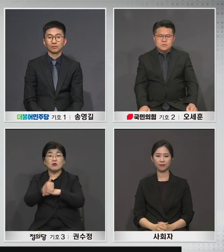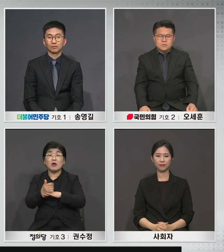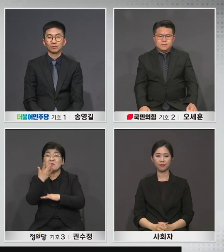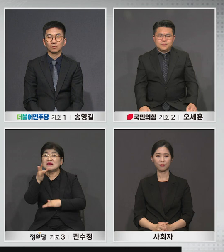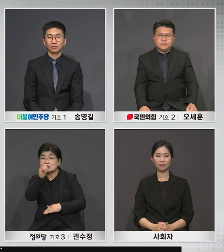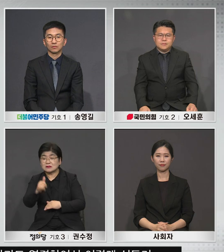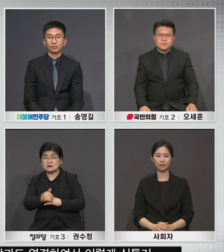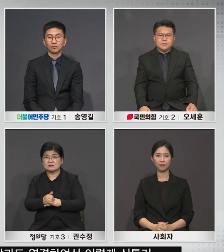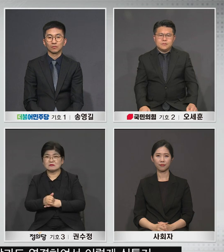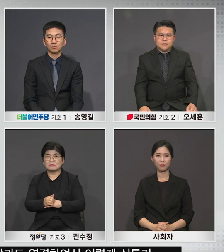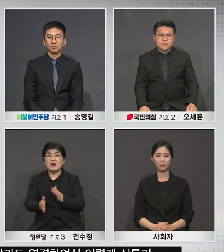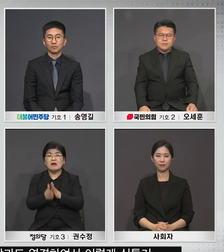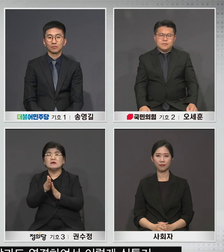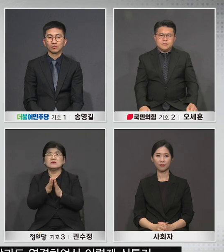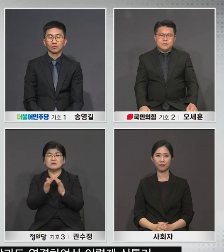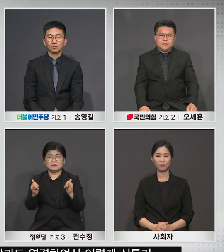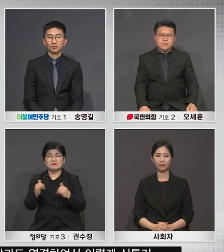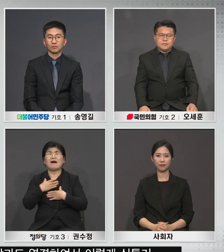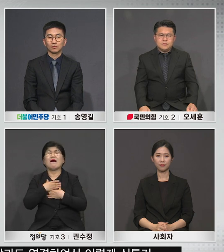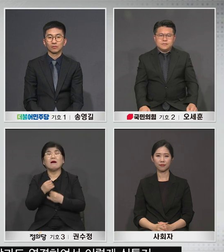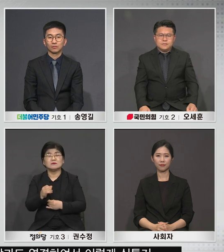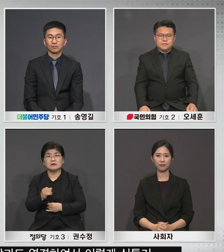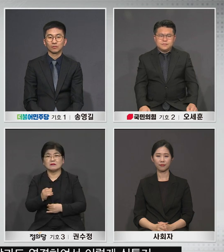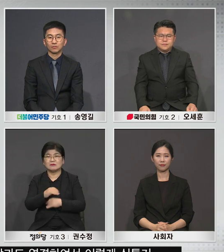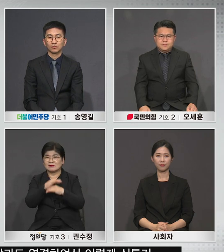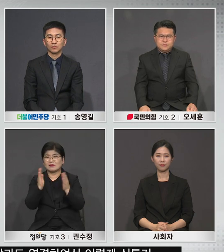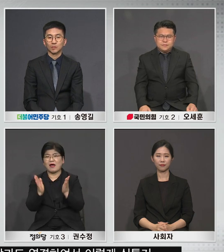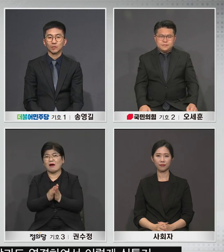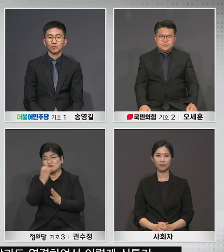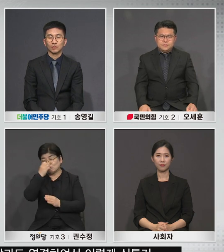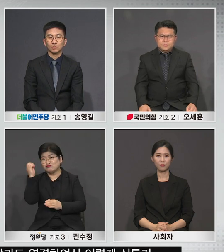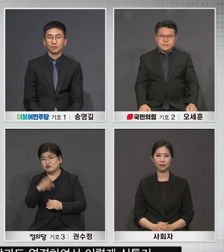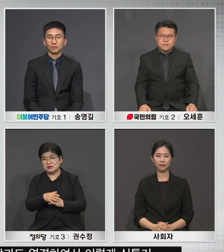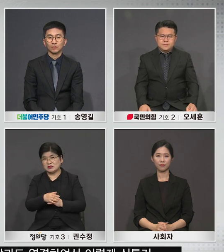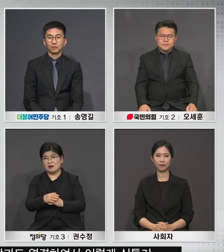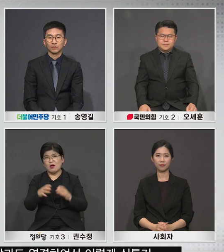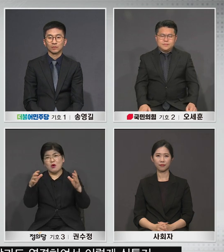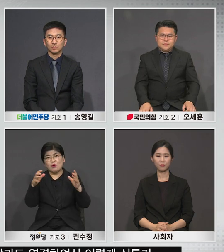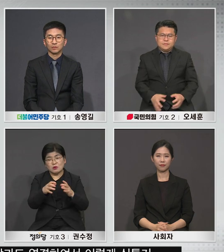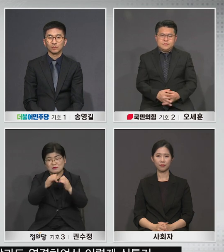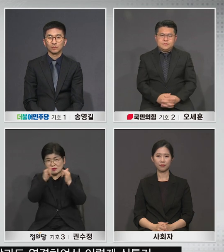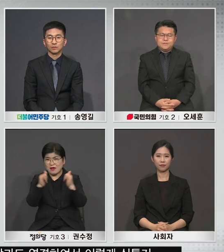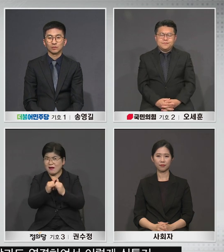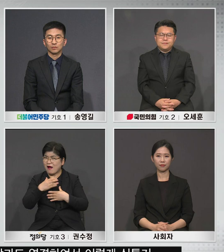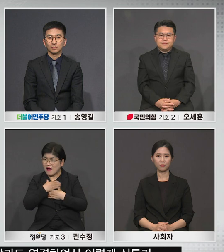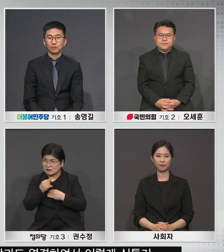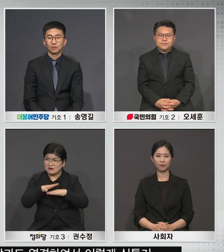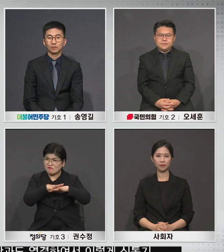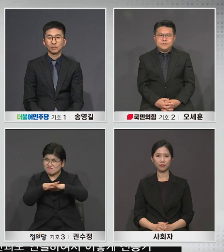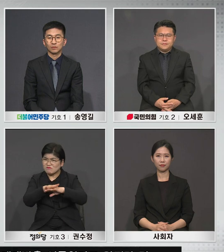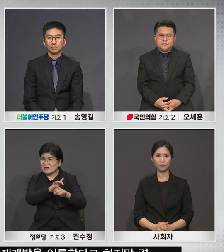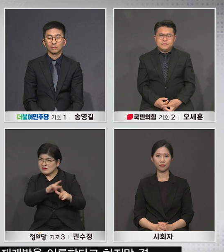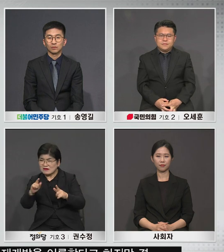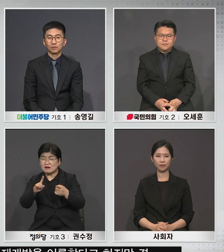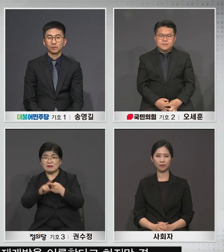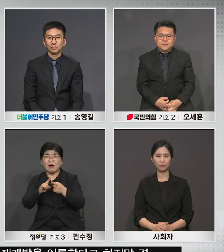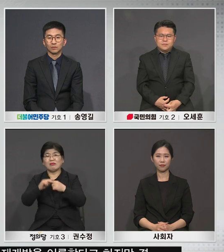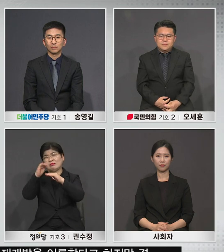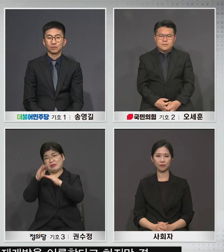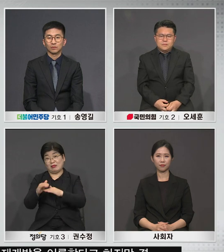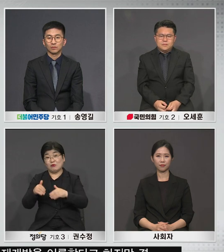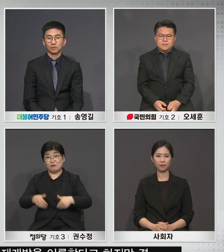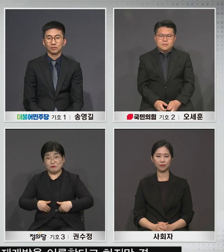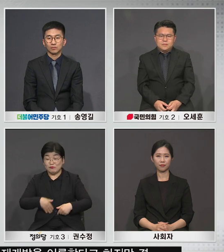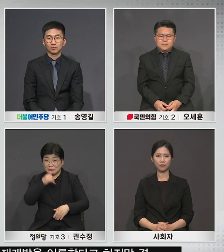시민들의 안전이고 우리가 가장 중요하게 여겨야 될 통합적인 사회, 안전망과 구축하고자 하는 내용일 것입니다.